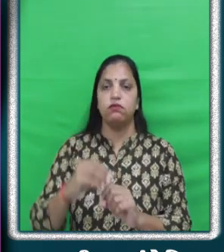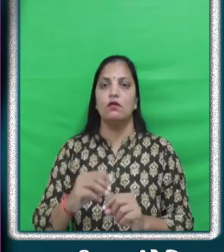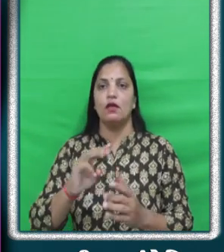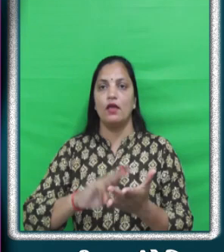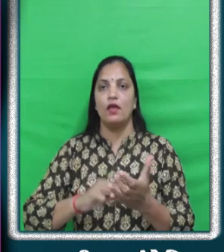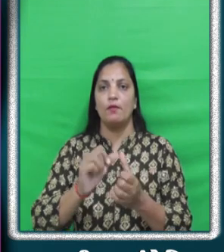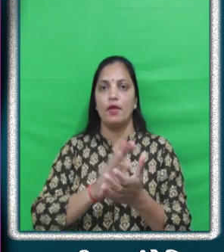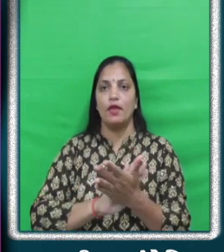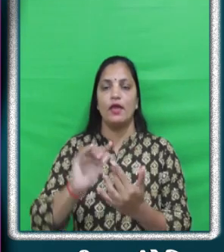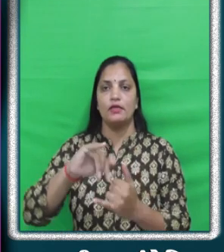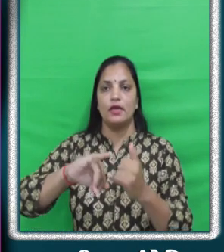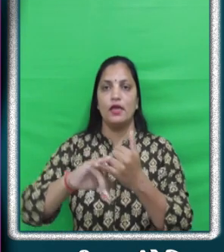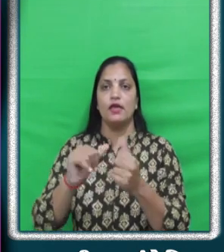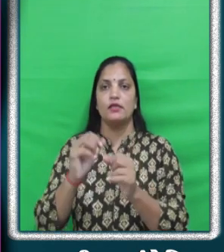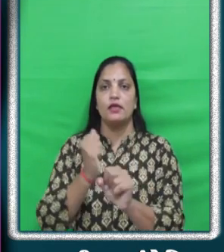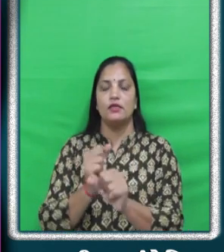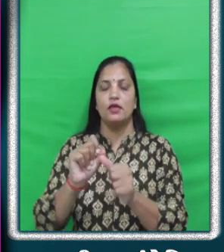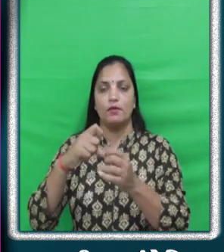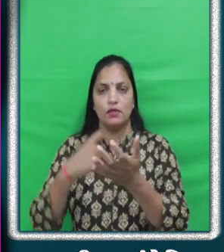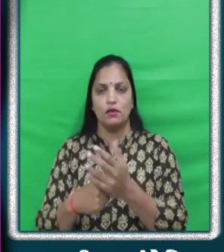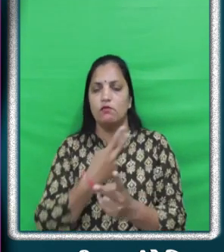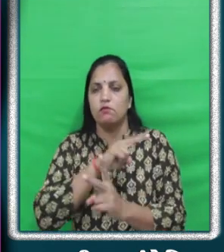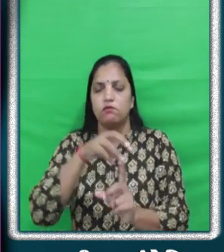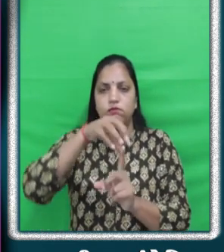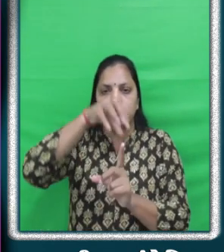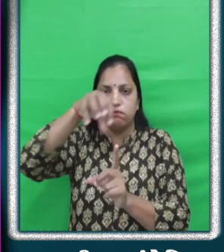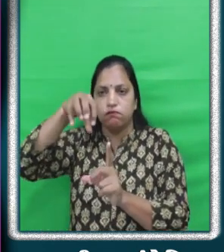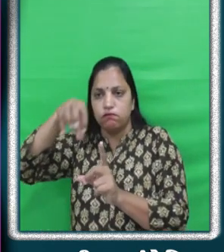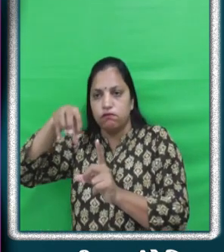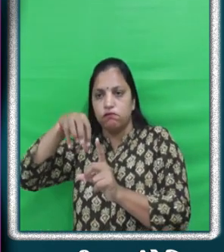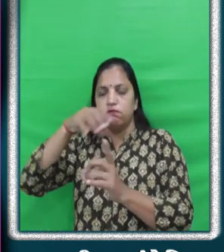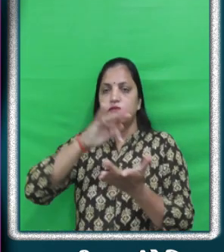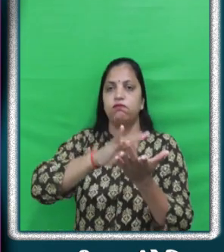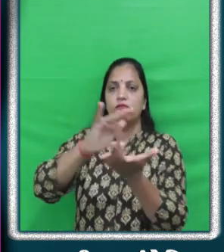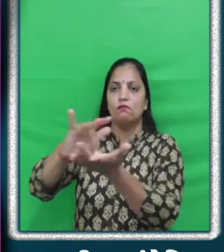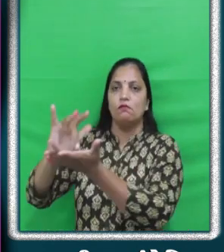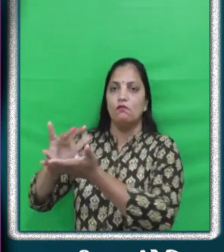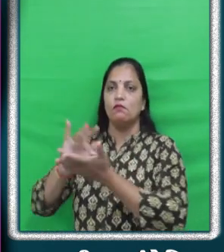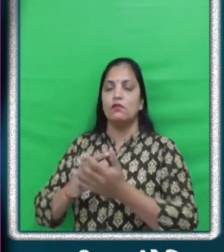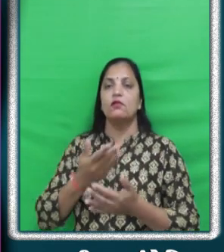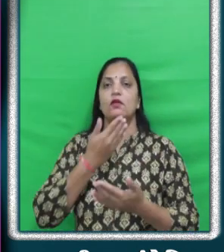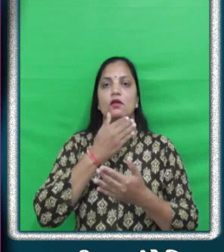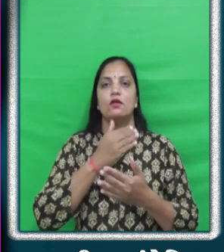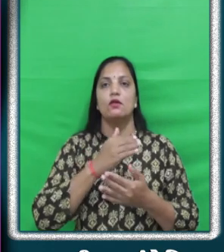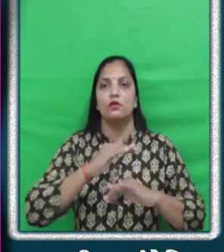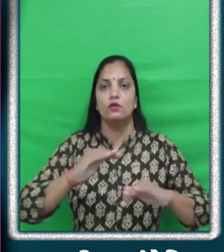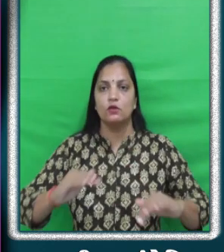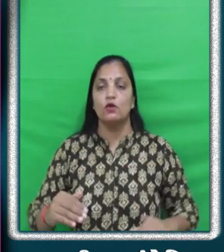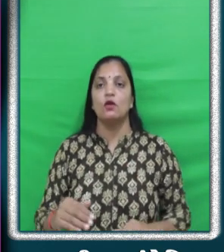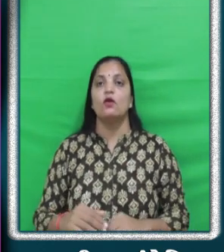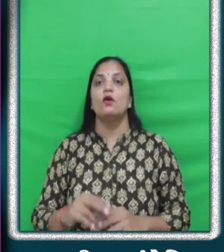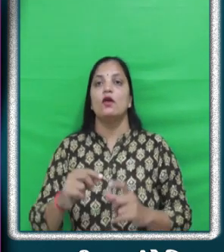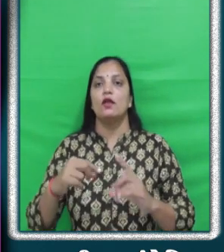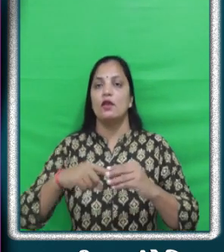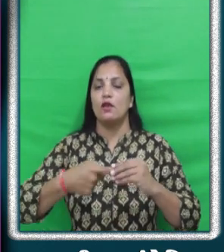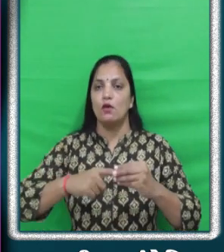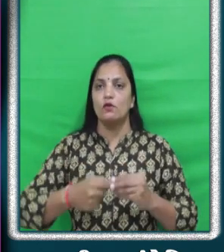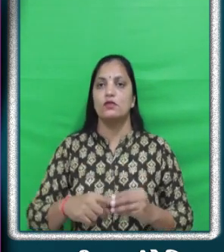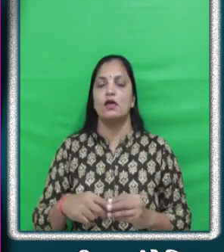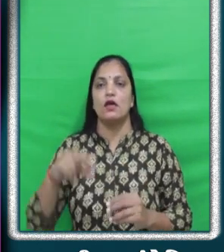મહીસાગર જિલ્લામાંથી, તો ઘણા બધા અલગ અલગ જિલ્લામાંથી અહીં જોઈ શકાય છે કે વિદ્યાર્થી મિત્રો નવસારી,